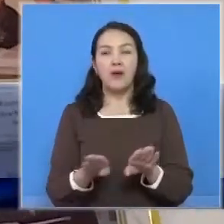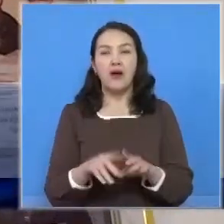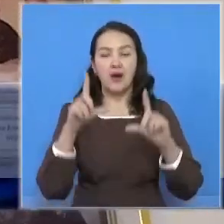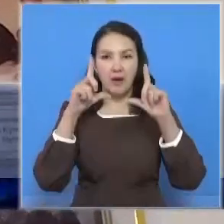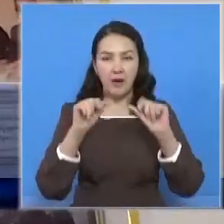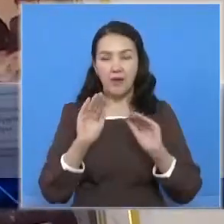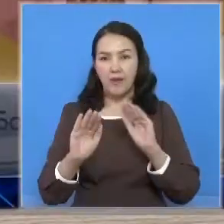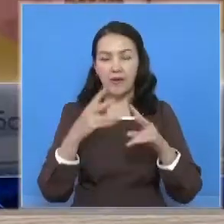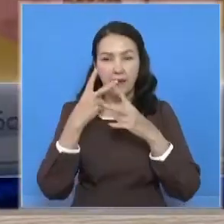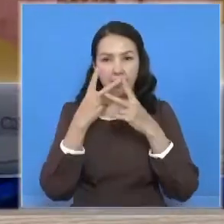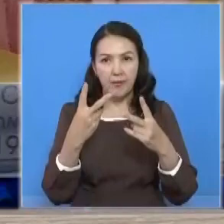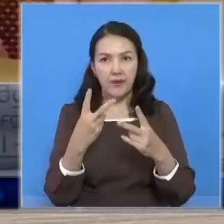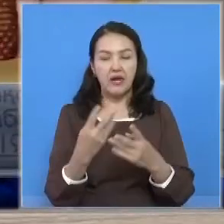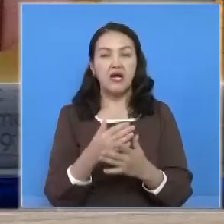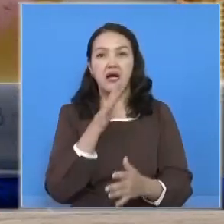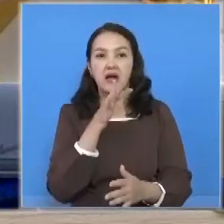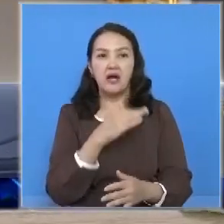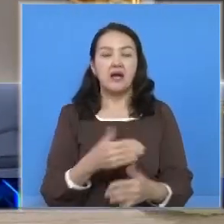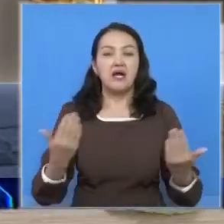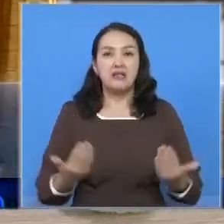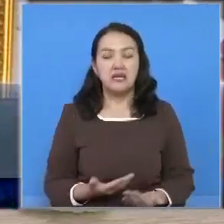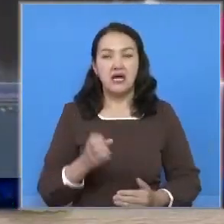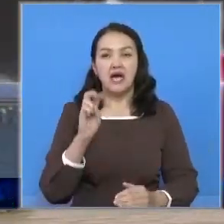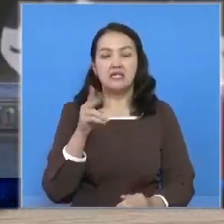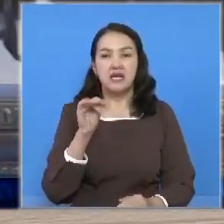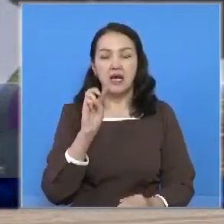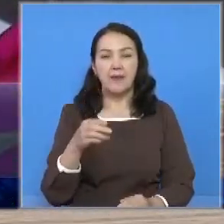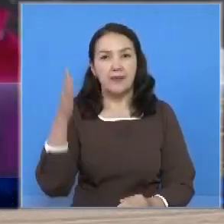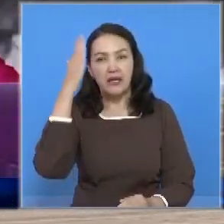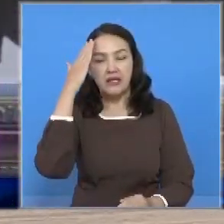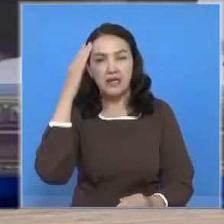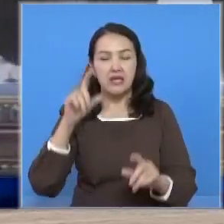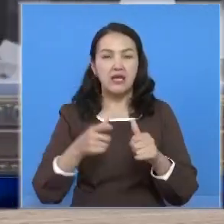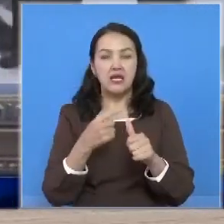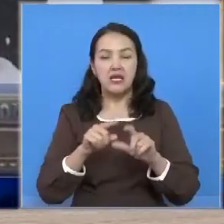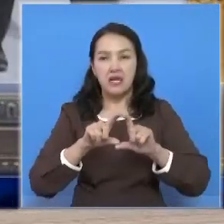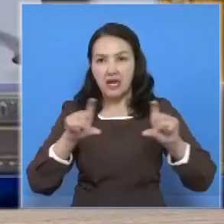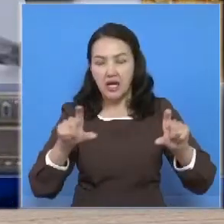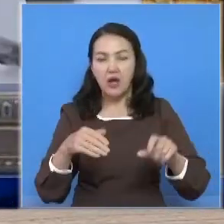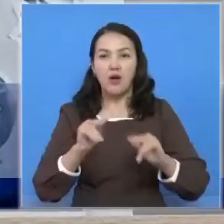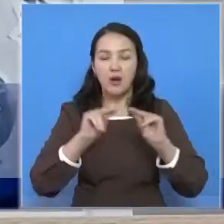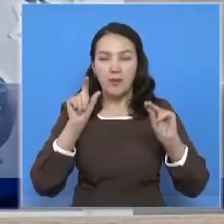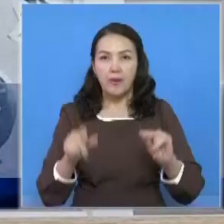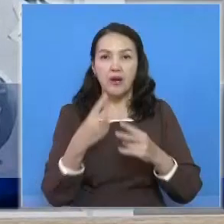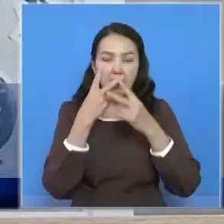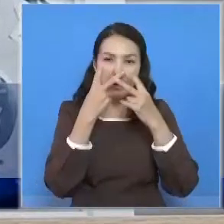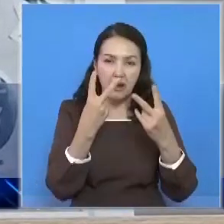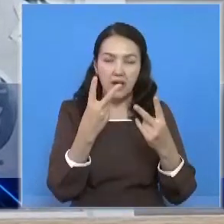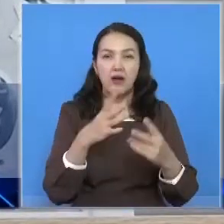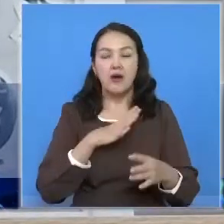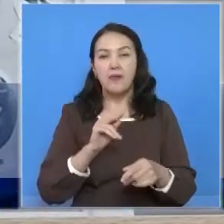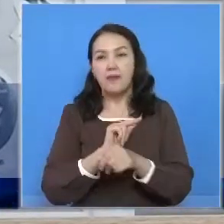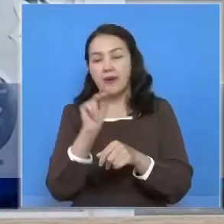фото көрмені тамашалады. Заманда тірі Қазанғап атанған талант иесіне арналған шарадан ұстаздың көзін көріп тәлімін